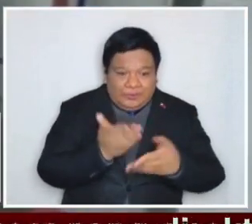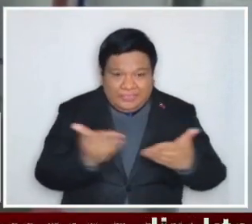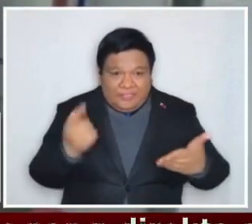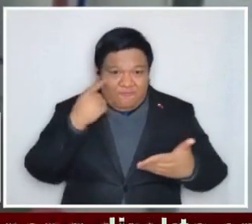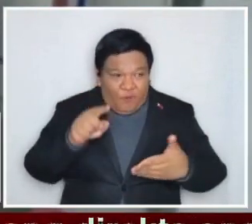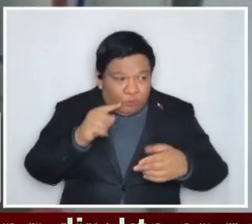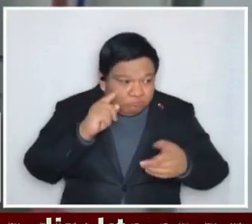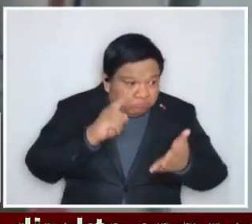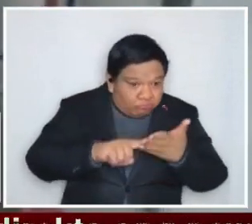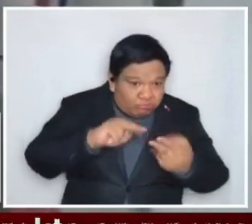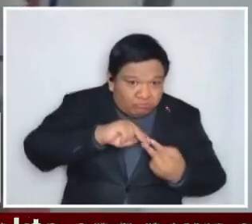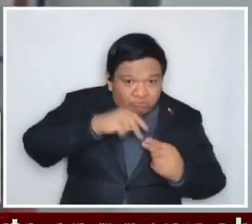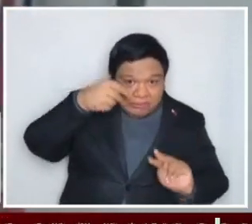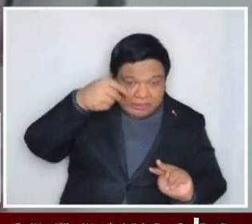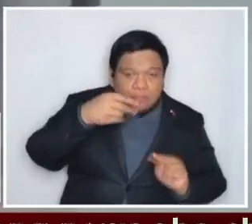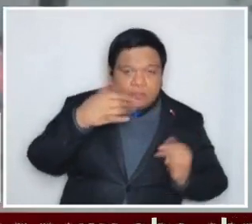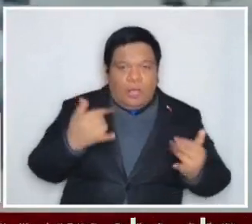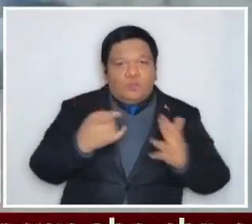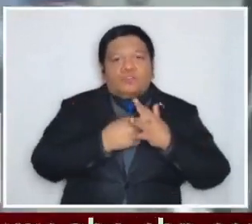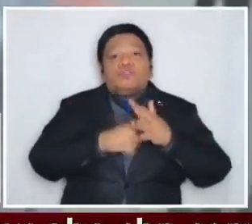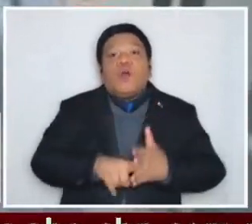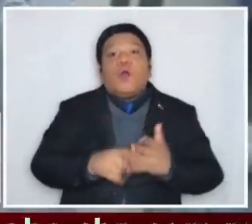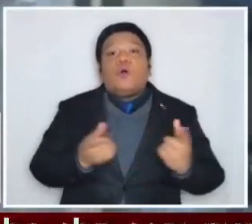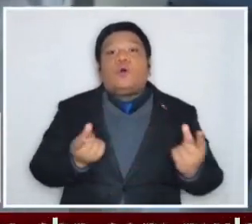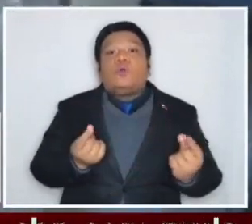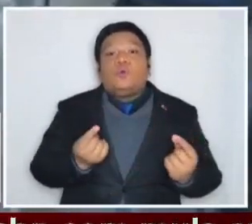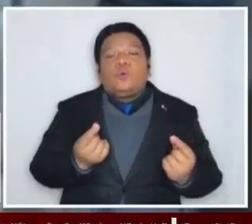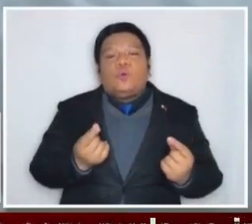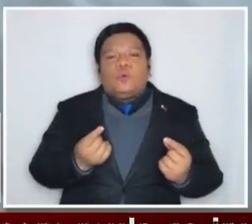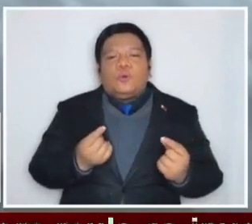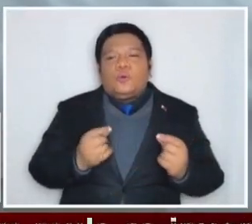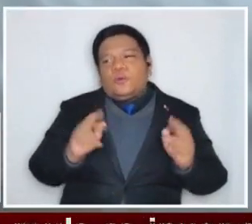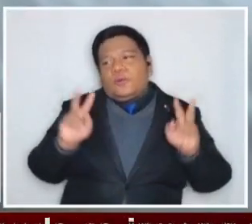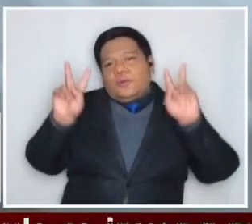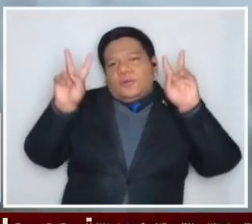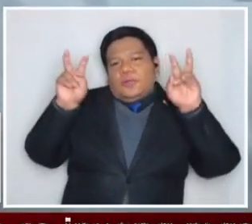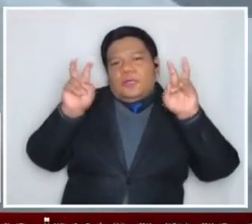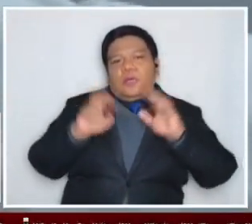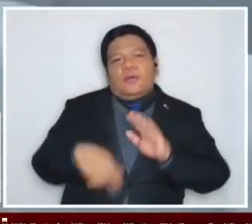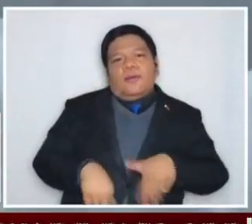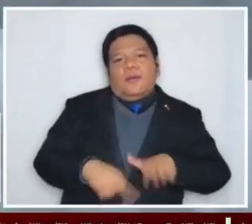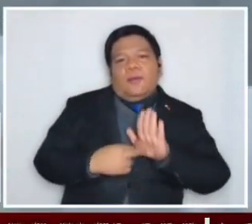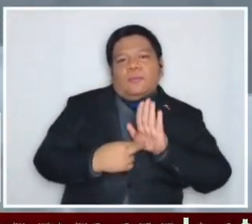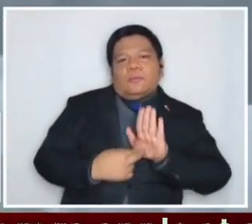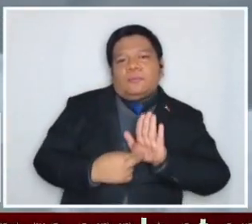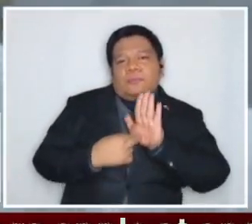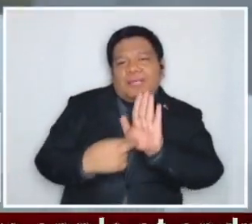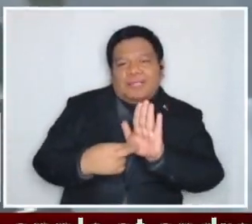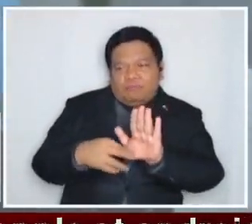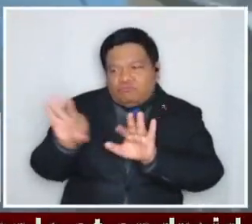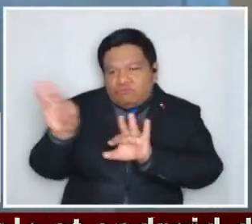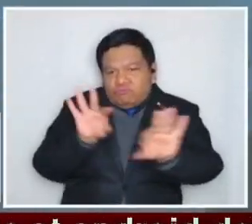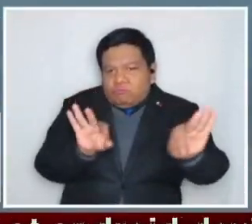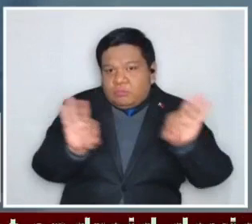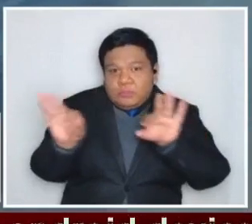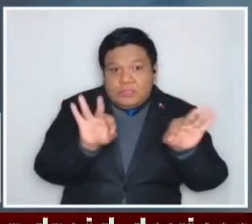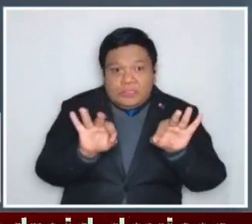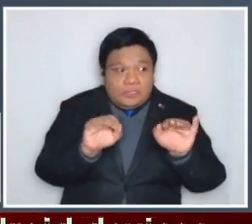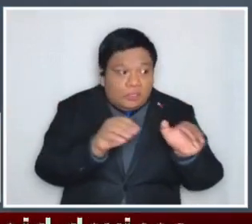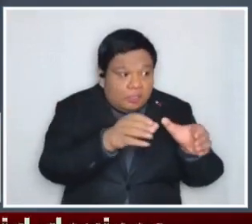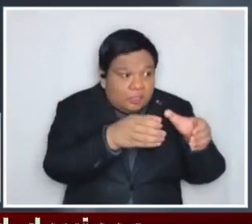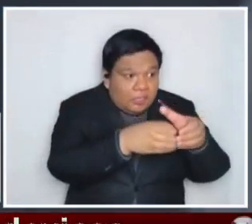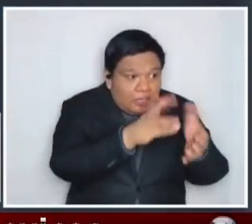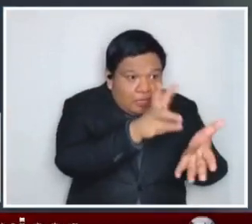inumpisahan na nilang magsagawa ng tinatawag nilang representative sampling, kung saan sinisequence na rin ang ilang sample sa mga lugar na